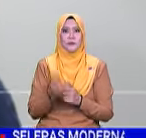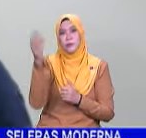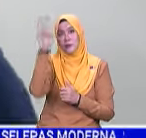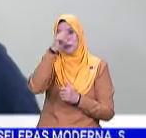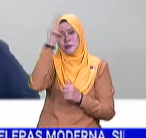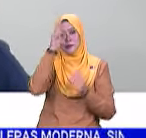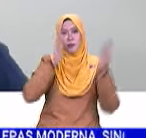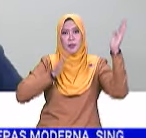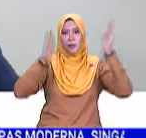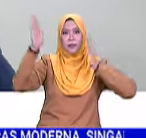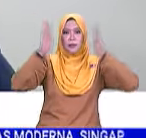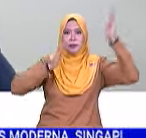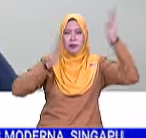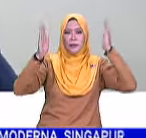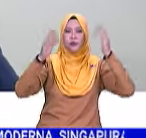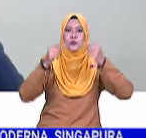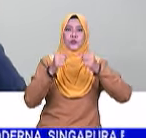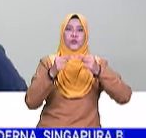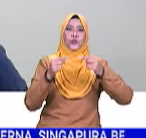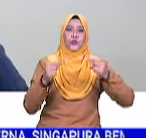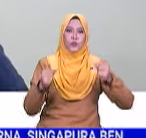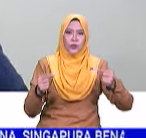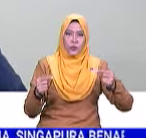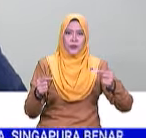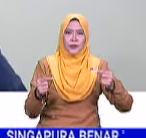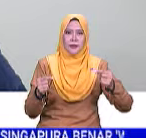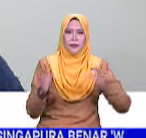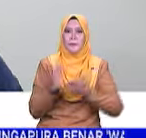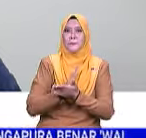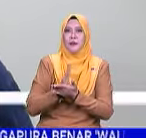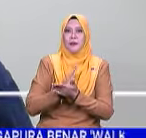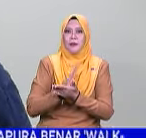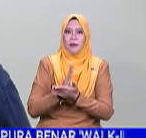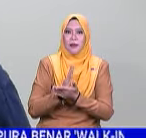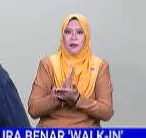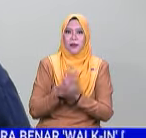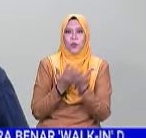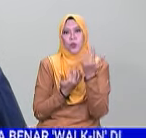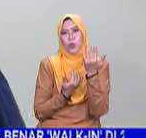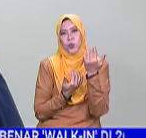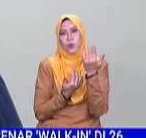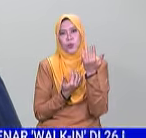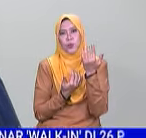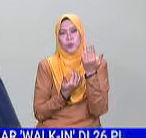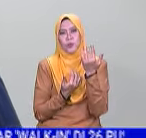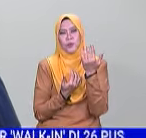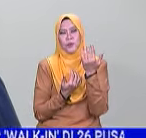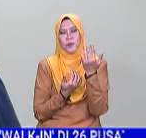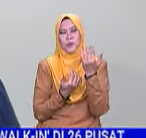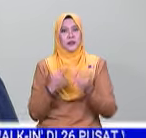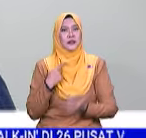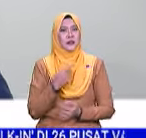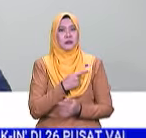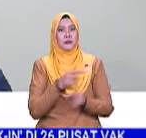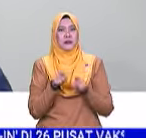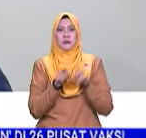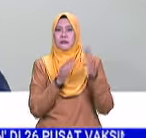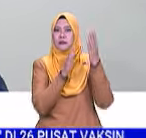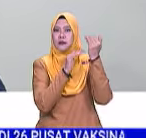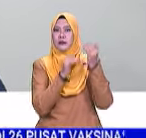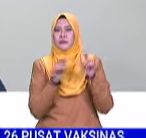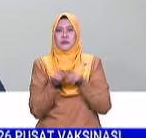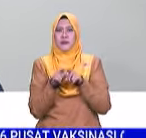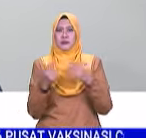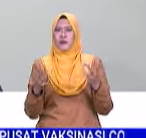kerajaan Malaysia telah memutuskan pada sementara masa ini untuk menunggu. So kita pun mengharapkan